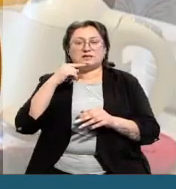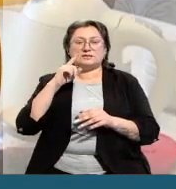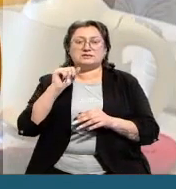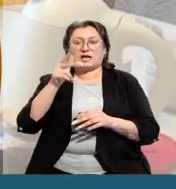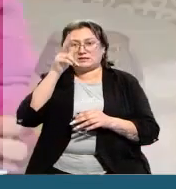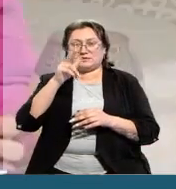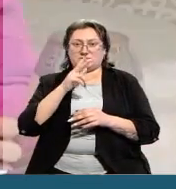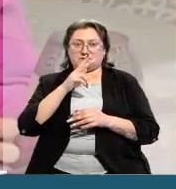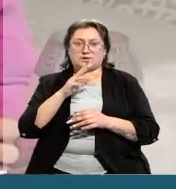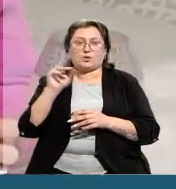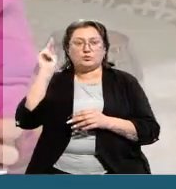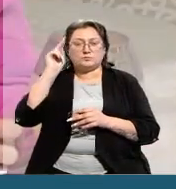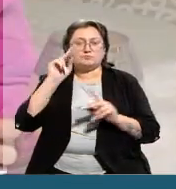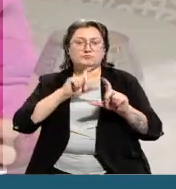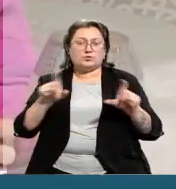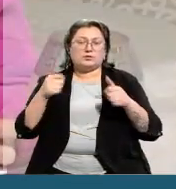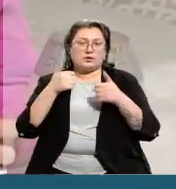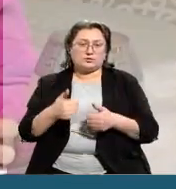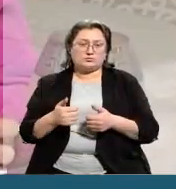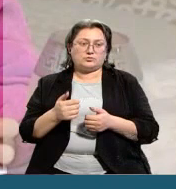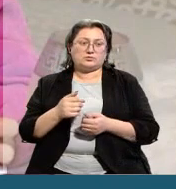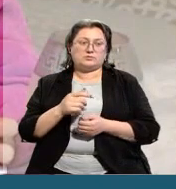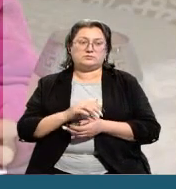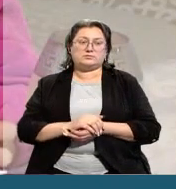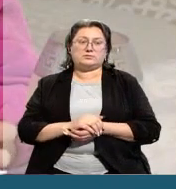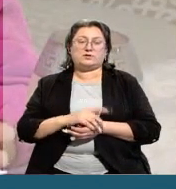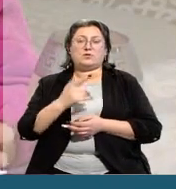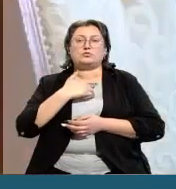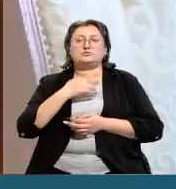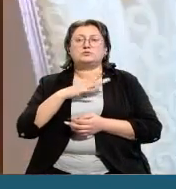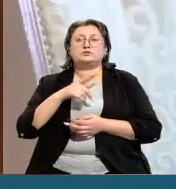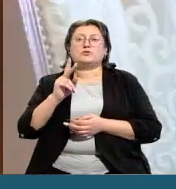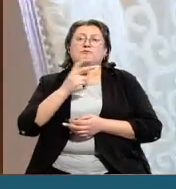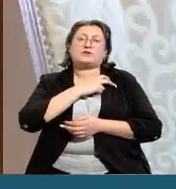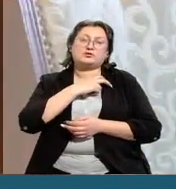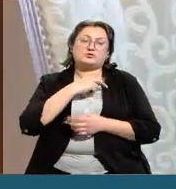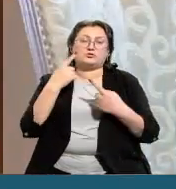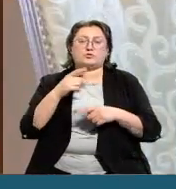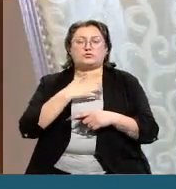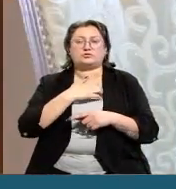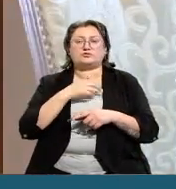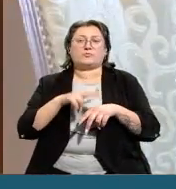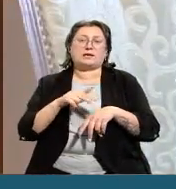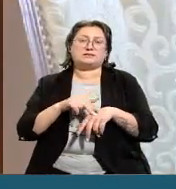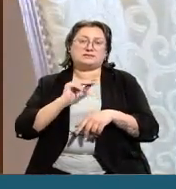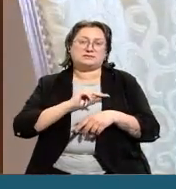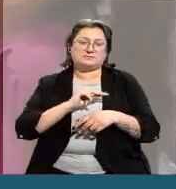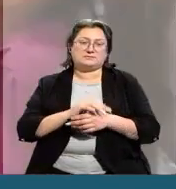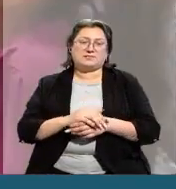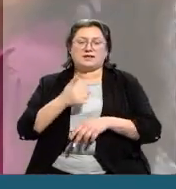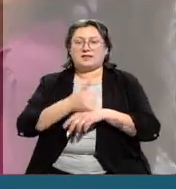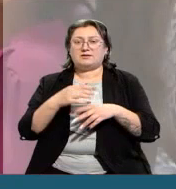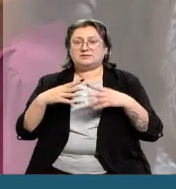айда үйренген. Сабақ үлгерімі де жақсы. Бірі болашақта дәрігер, енді бірі құқық қорғау саласында қызмет еткілері келеді.